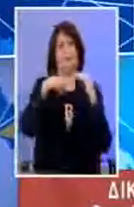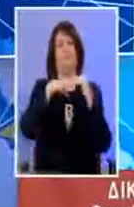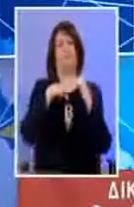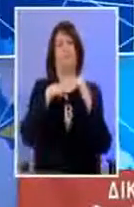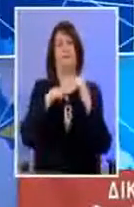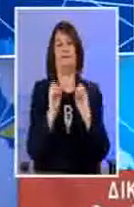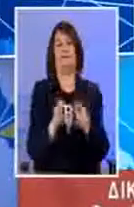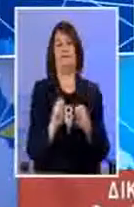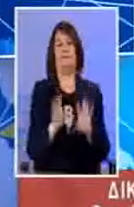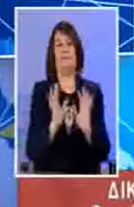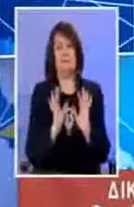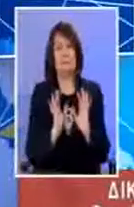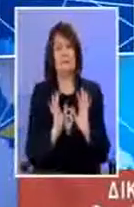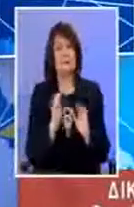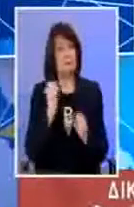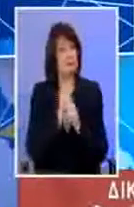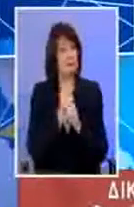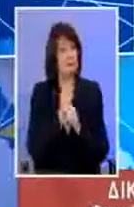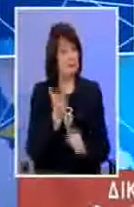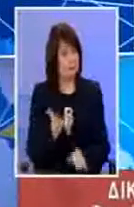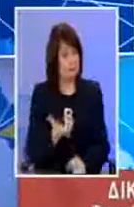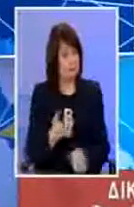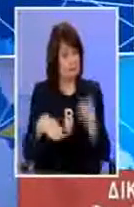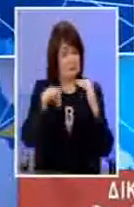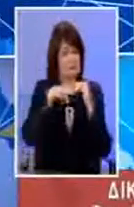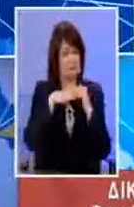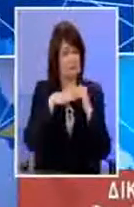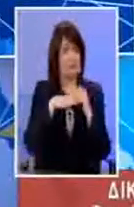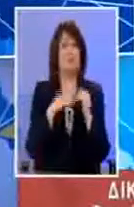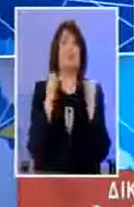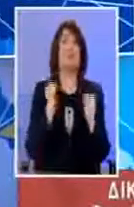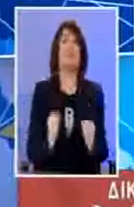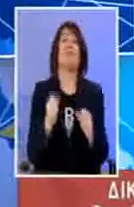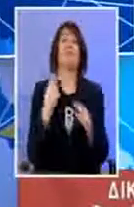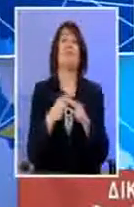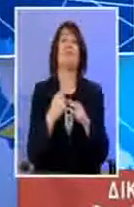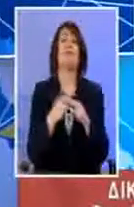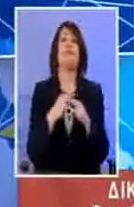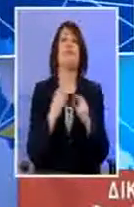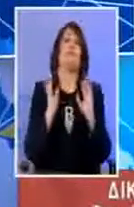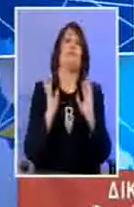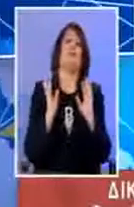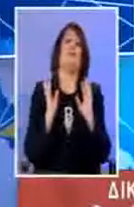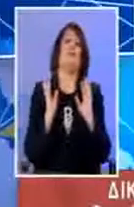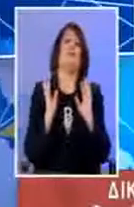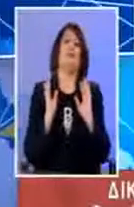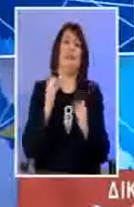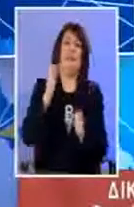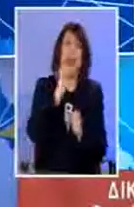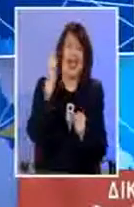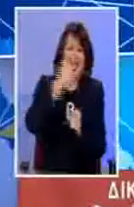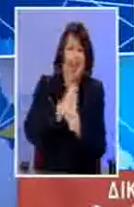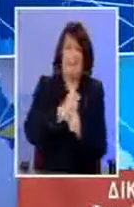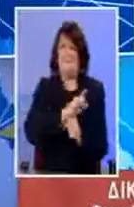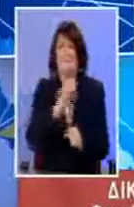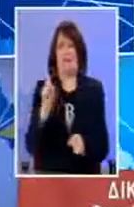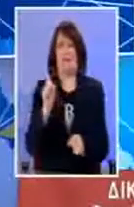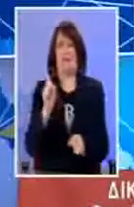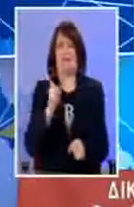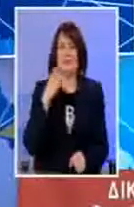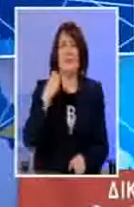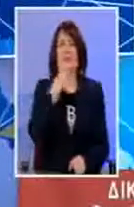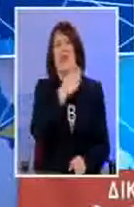εκπαίδευση, την ισότητα στην εργασία. Ένα πολύ βασικό, την αποϊδρυματοποίηση, τα άτομα με αναπηρία